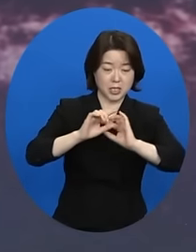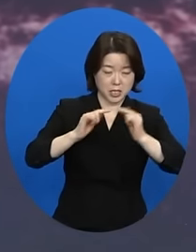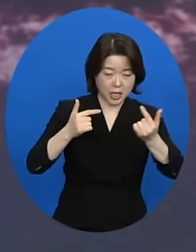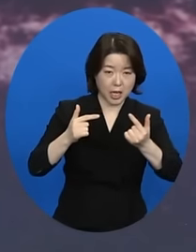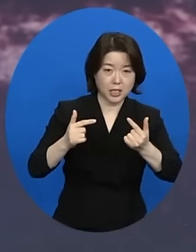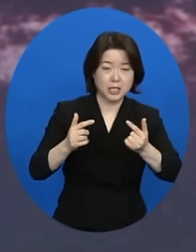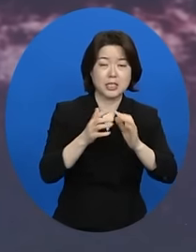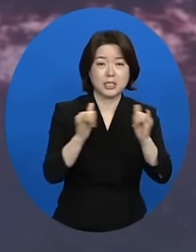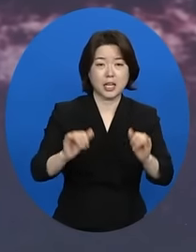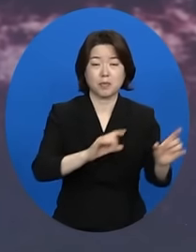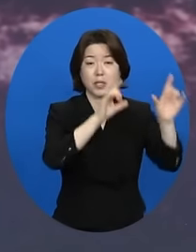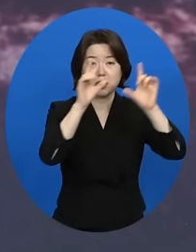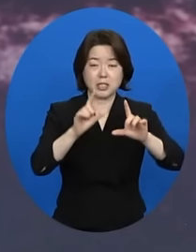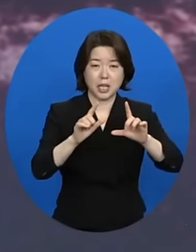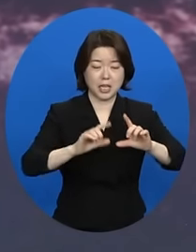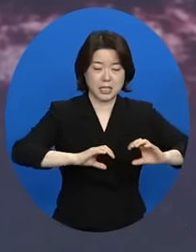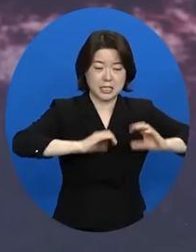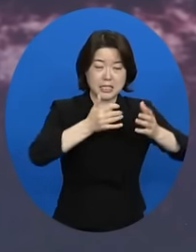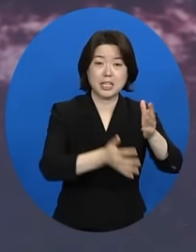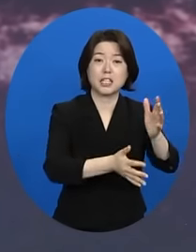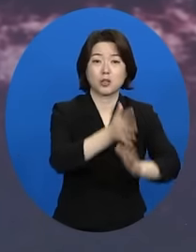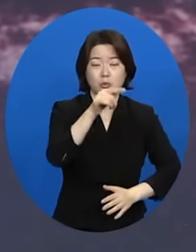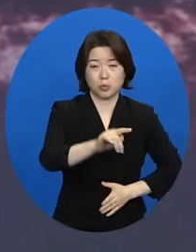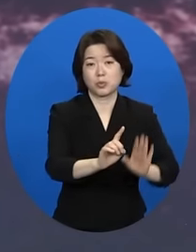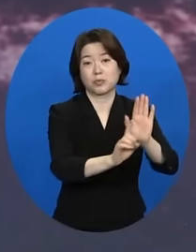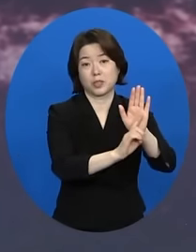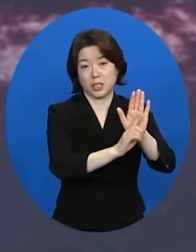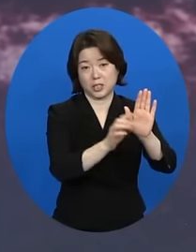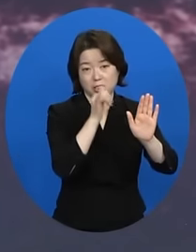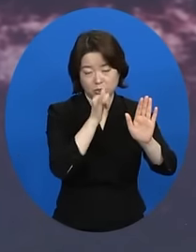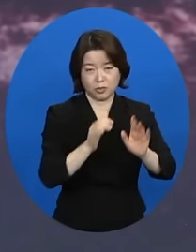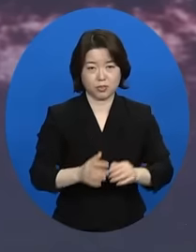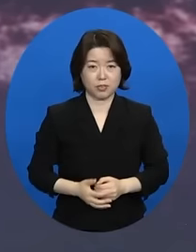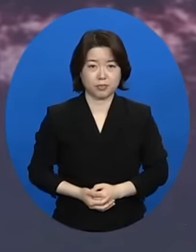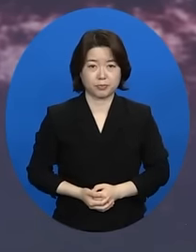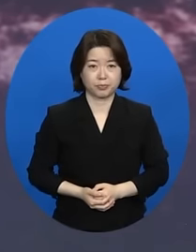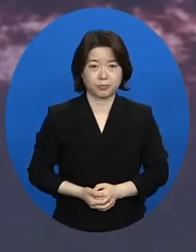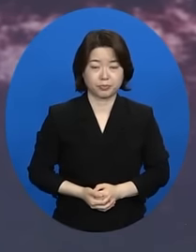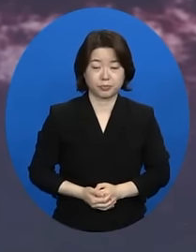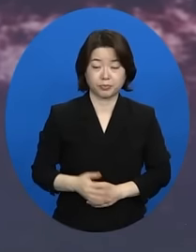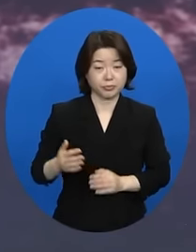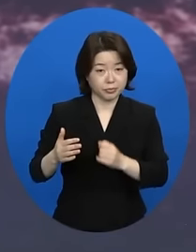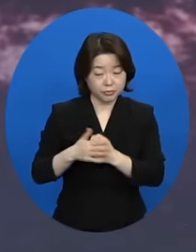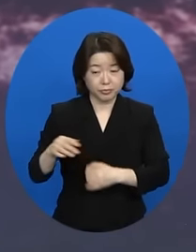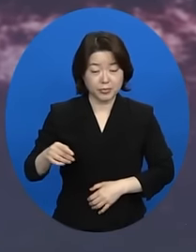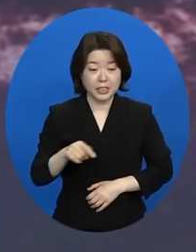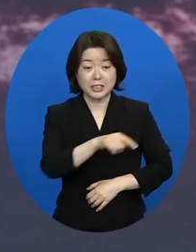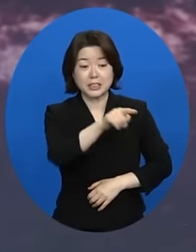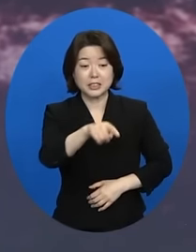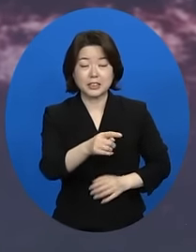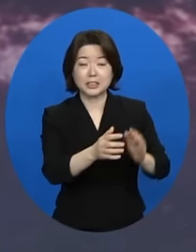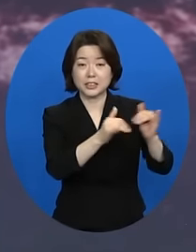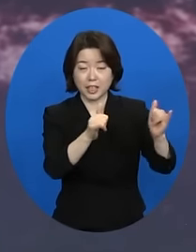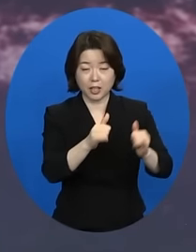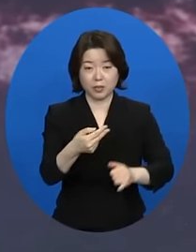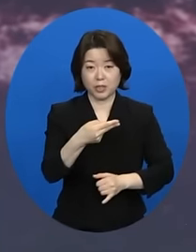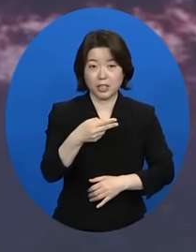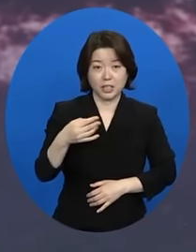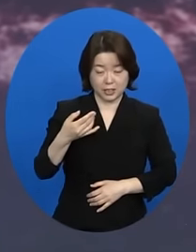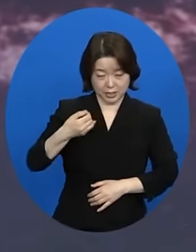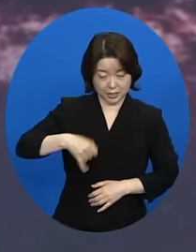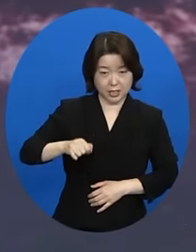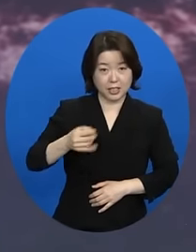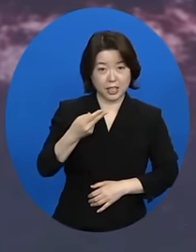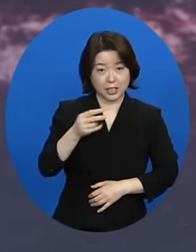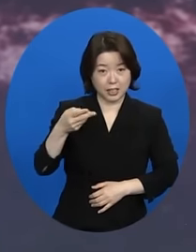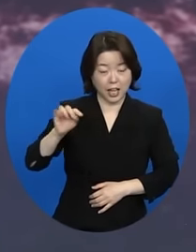사는 세속 도시를 상징합니다. 그래서 디나가 그 도시의 사람들과 딸들과 어울리는 것이